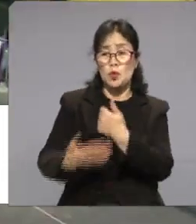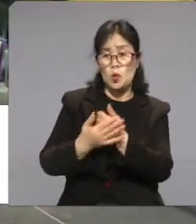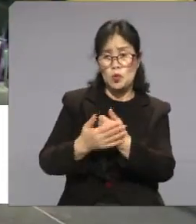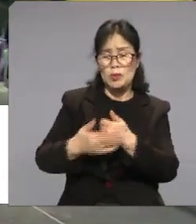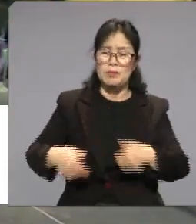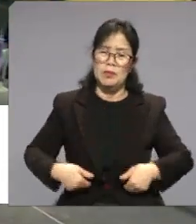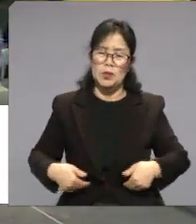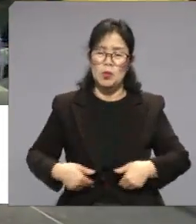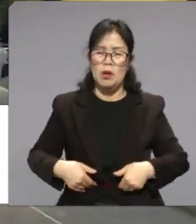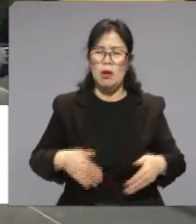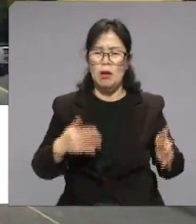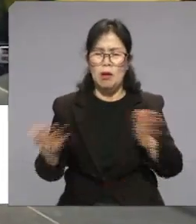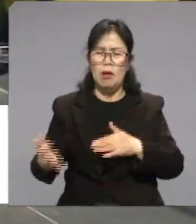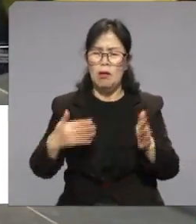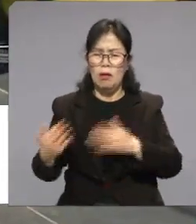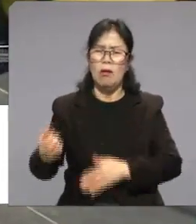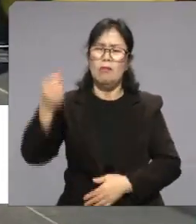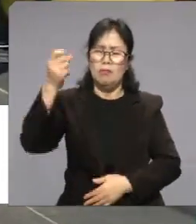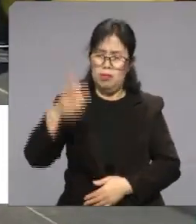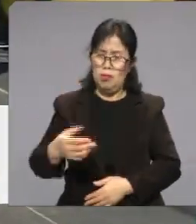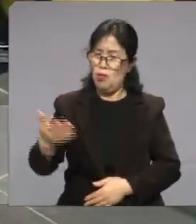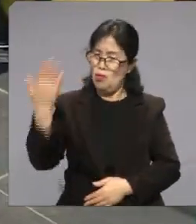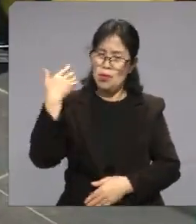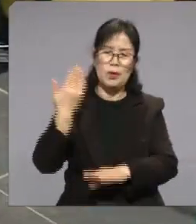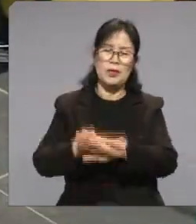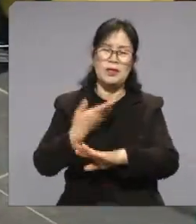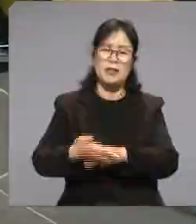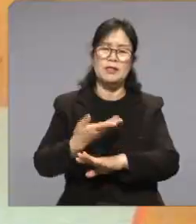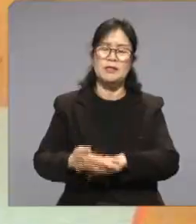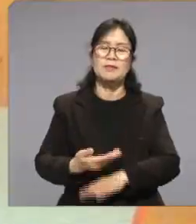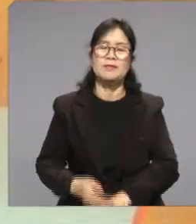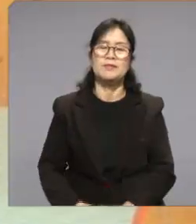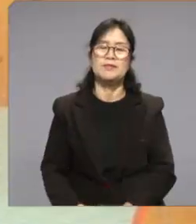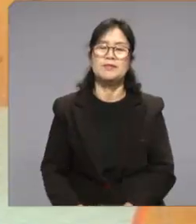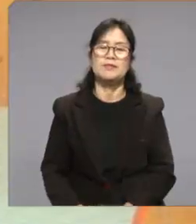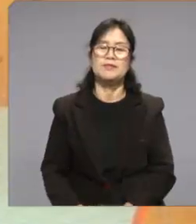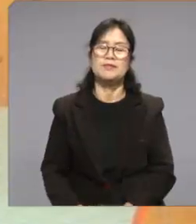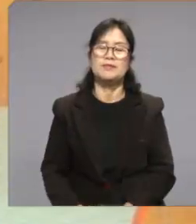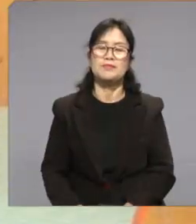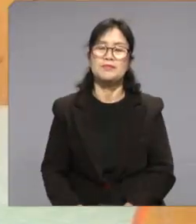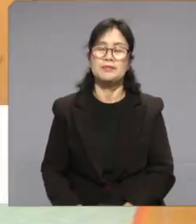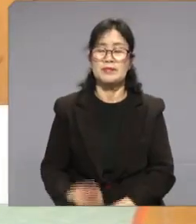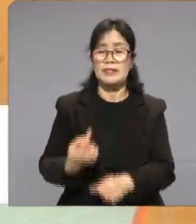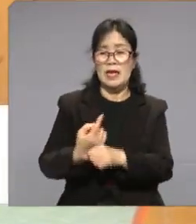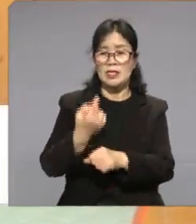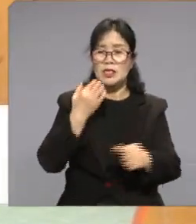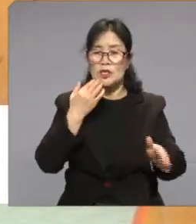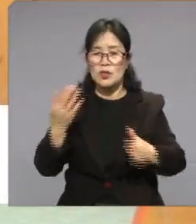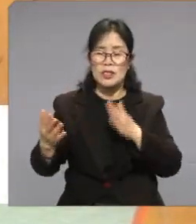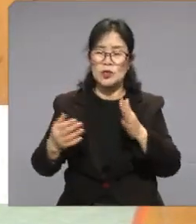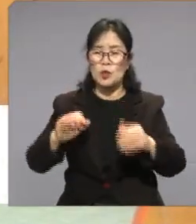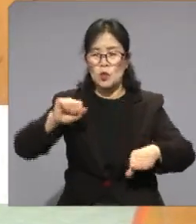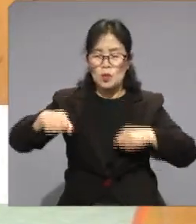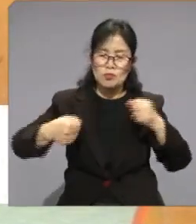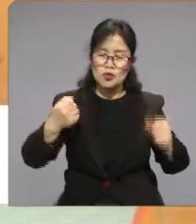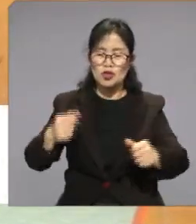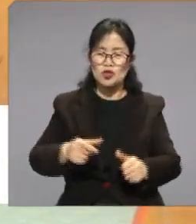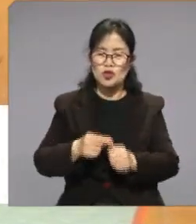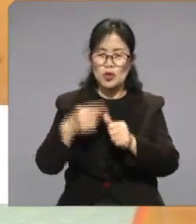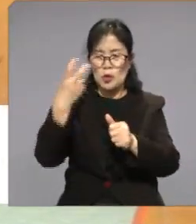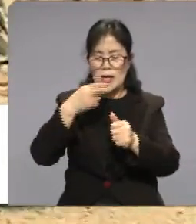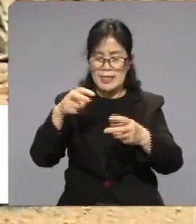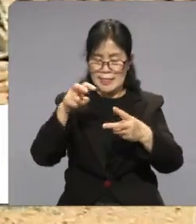부족해 사하기 수였던 예전과는 달라진 모습입니다 지난해 경기도 야생동물 구조